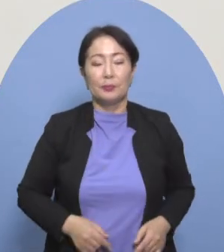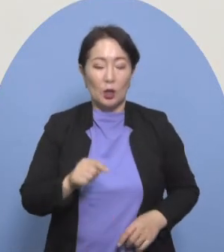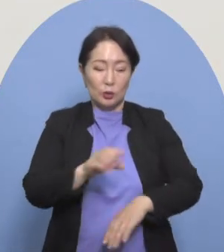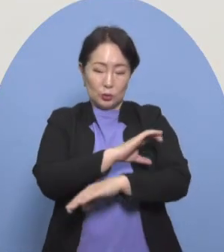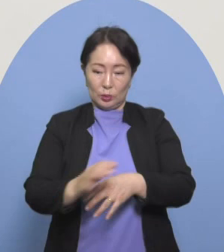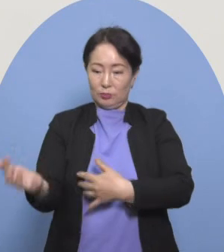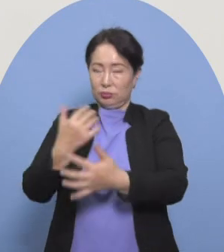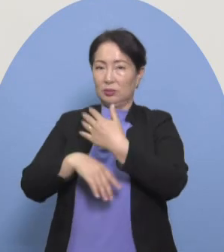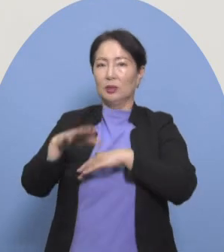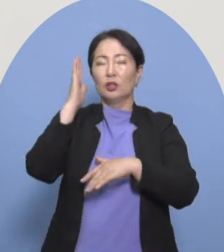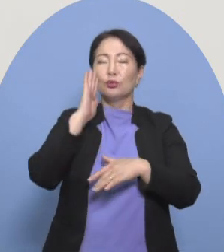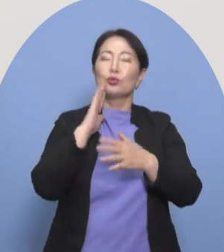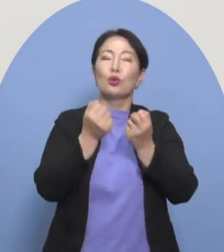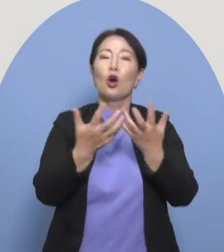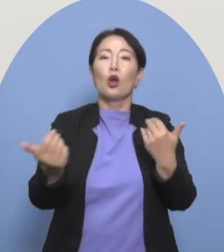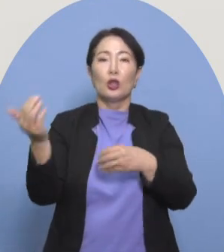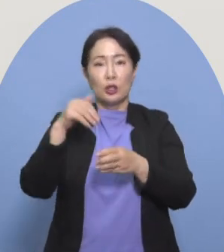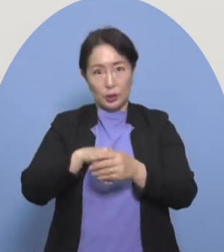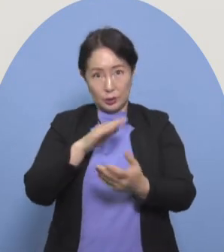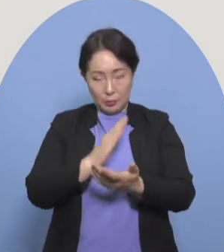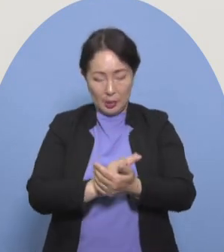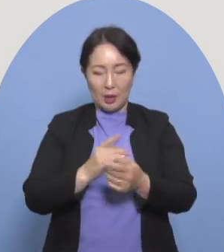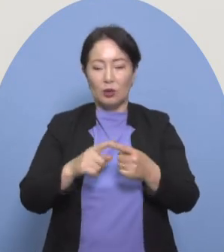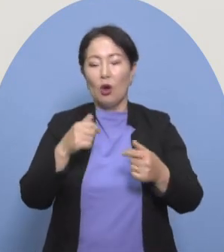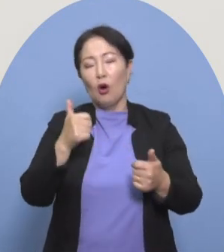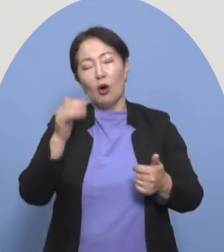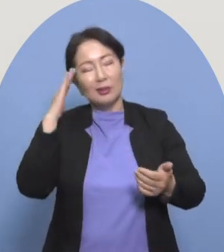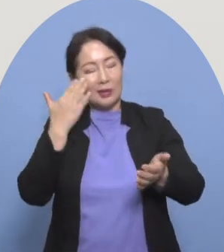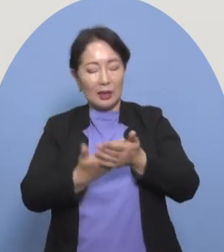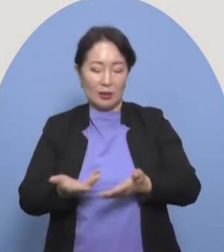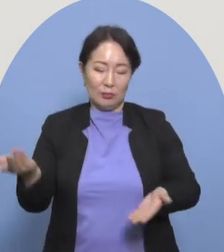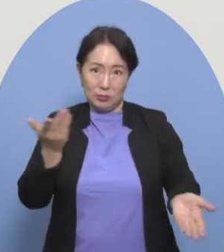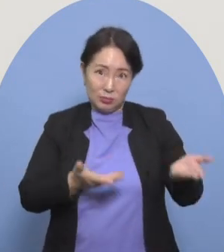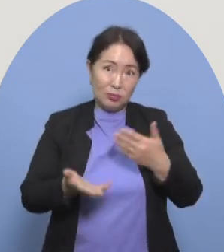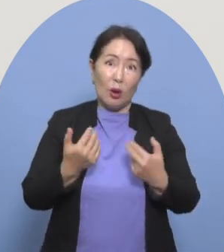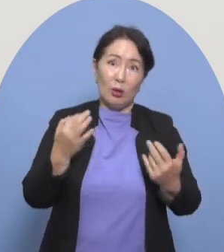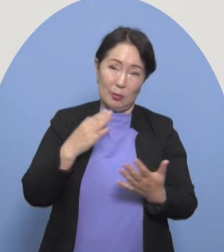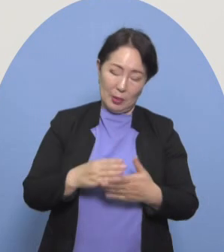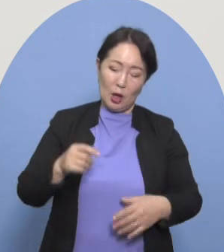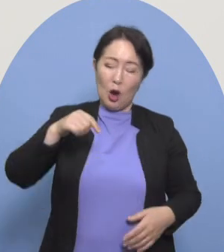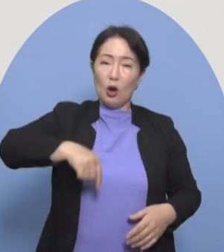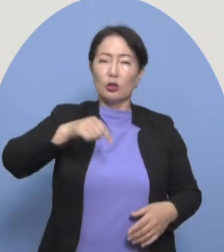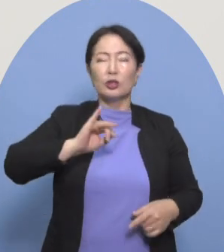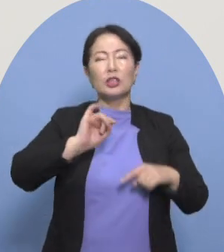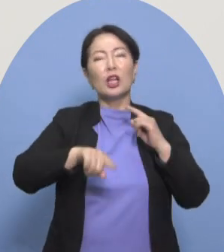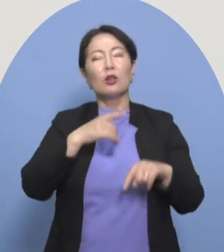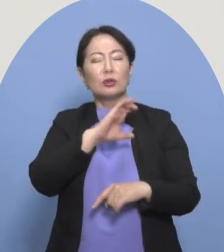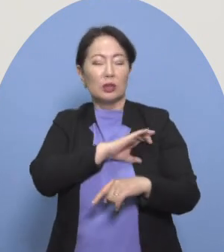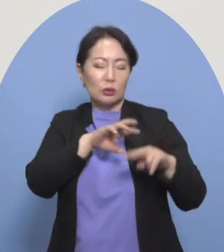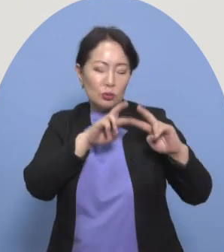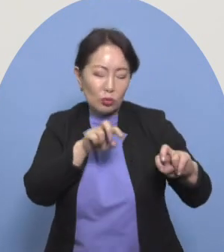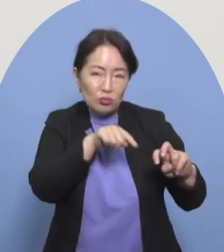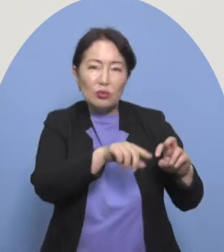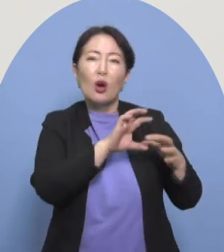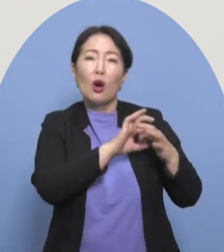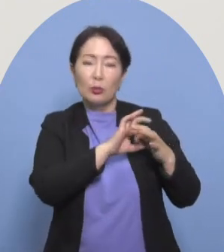маш олон эцэг эхчүүд хамрагдлаа. Маш олон бас гоё саналууд хэлж гин тийм ээ. За өнөөдөр болохоор илүү сэтгэл судлалын талаас